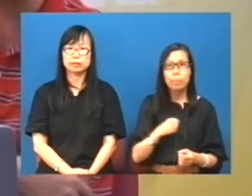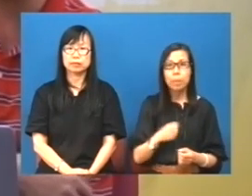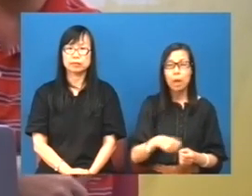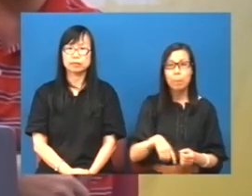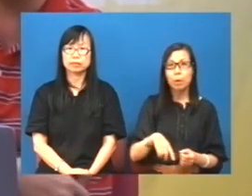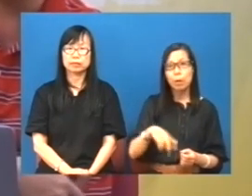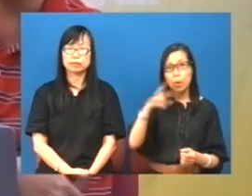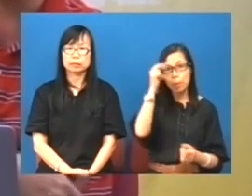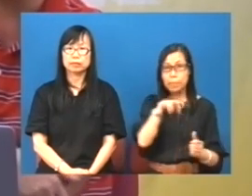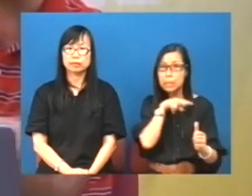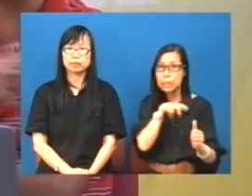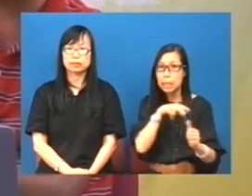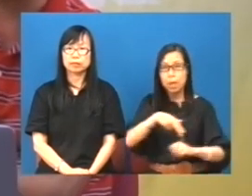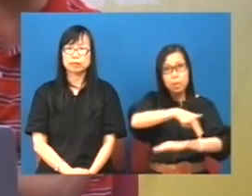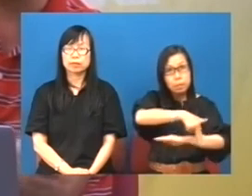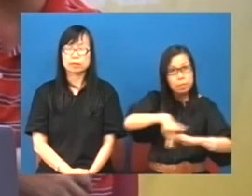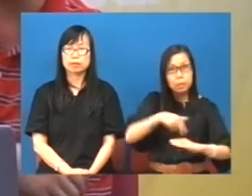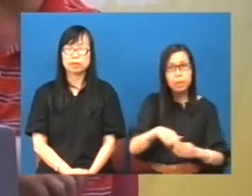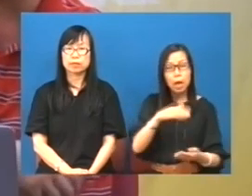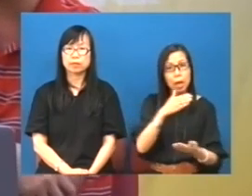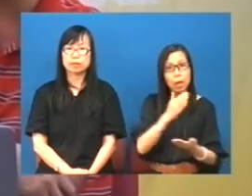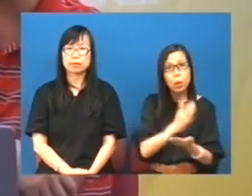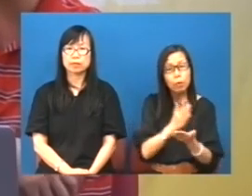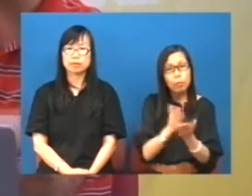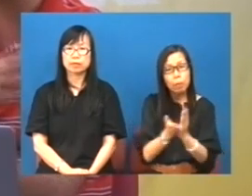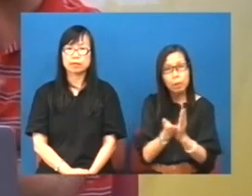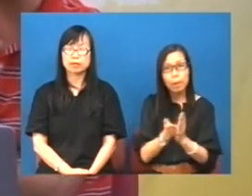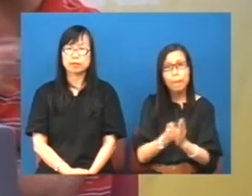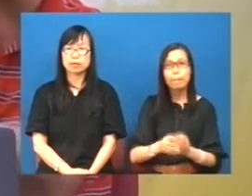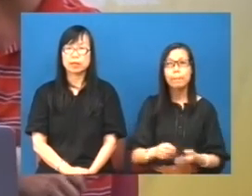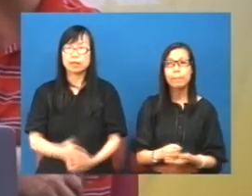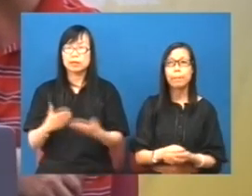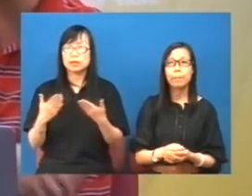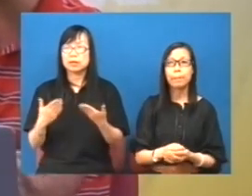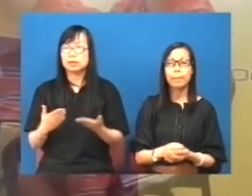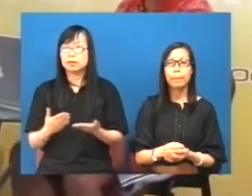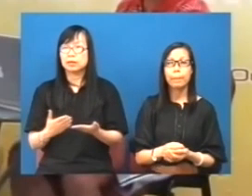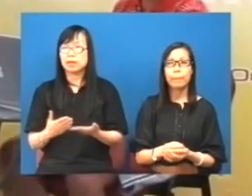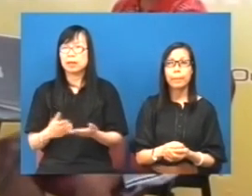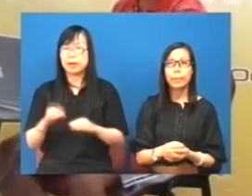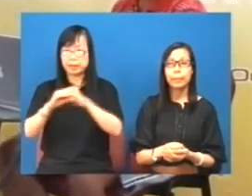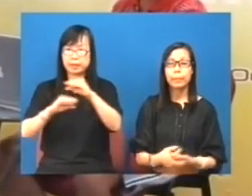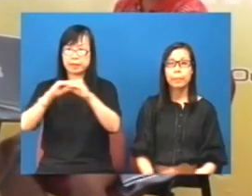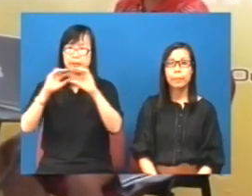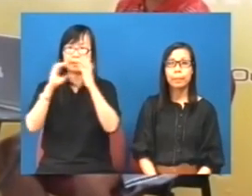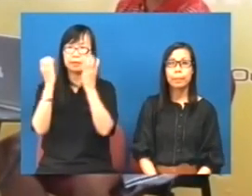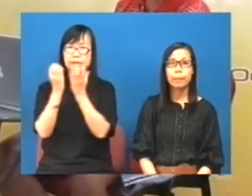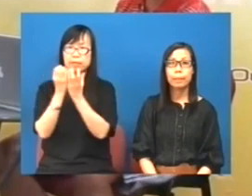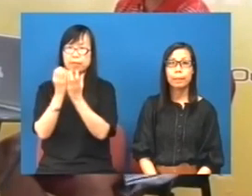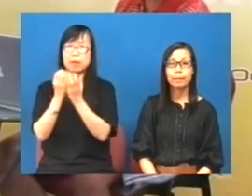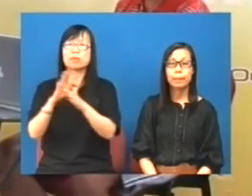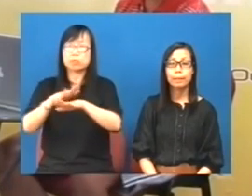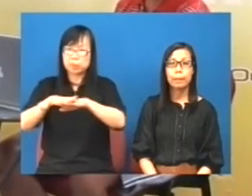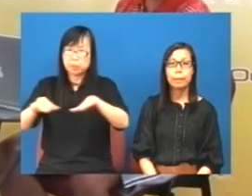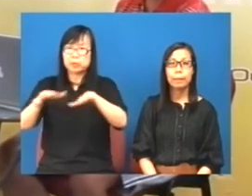制甚至是行政政治方面一些不同形成現在建制派站穩了一陣腳因為